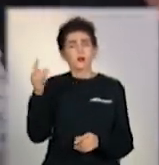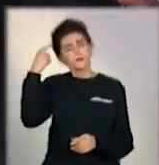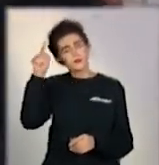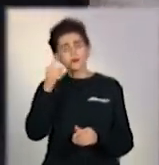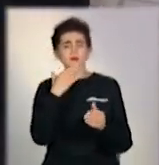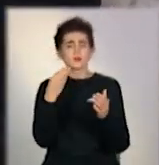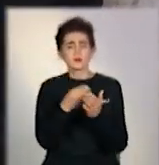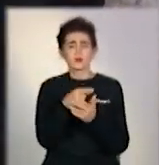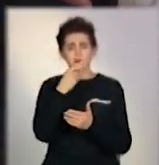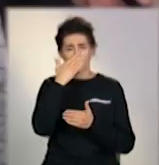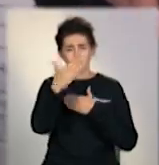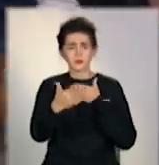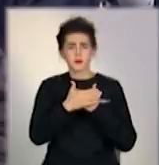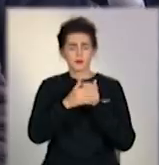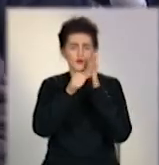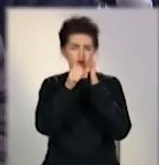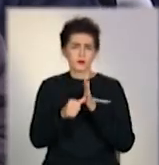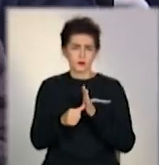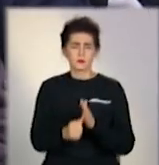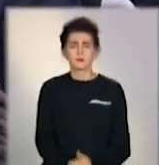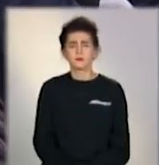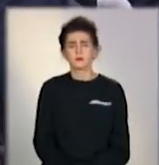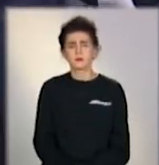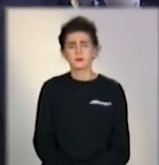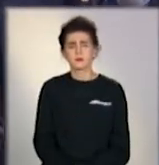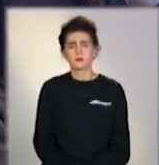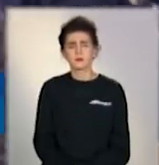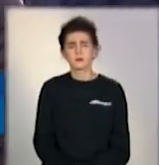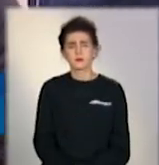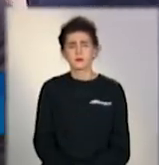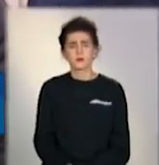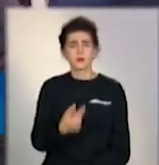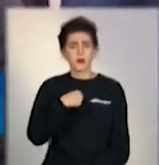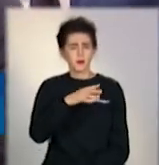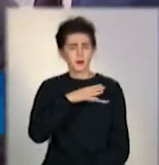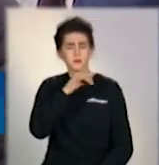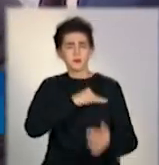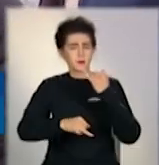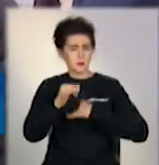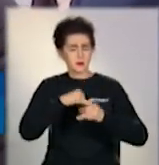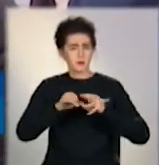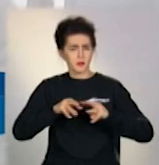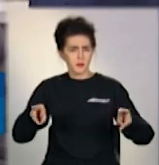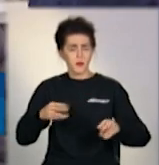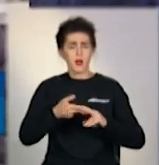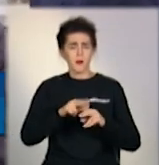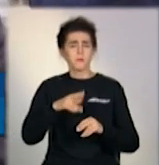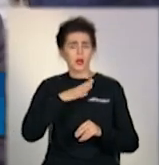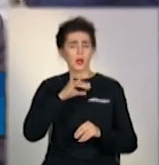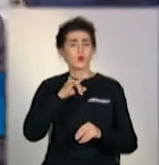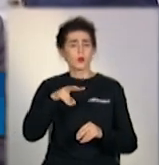ідеї знадобилося близько півроку. Первый разговор с премьер-министром был 17 июля.